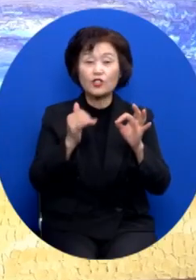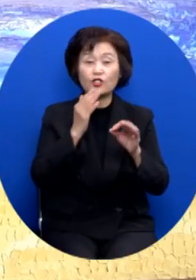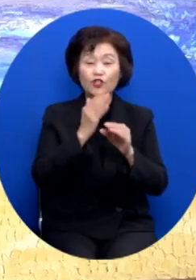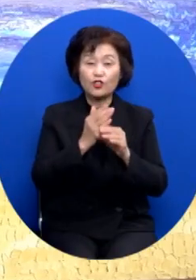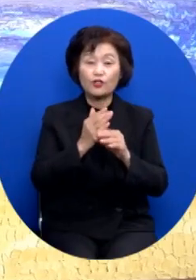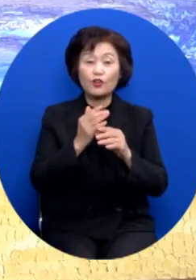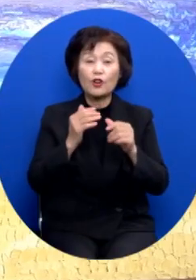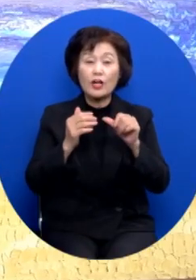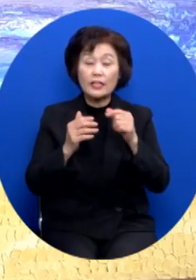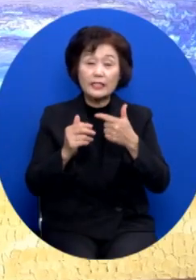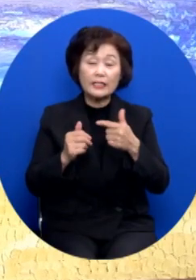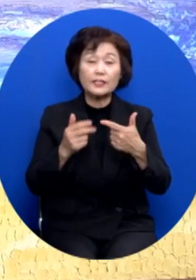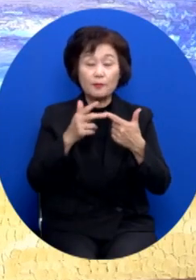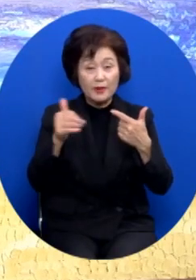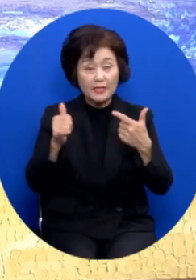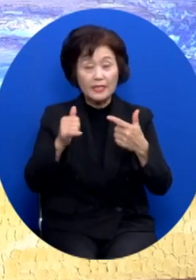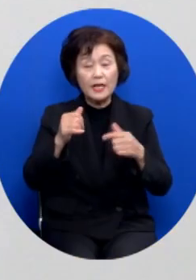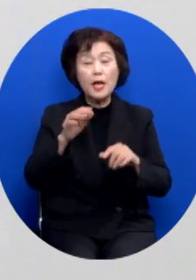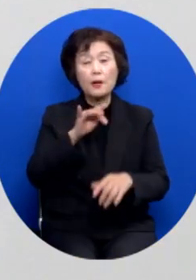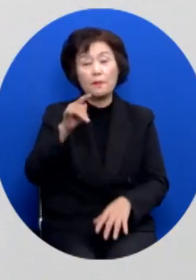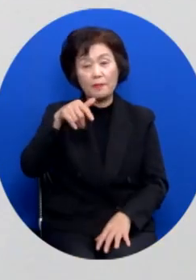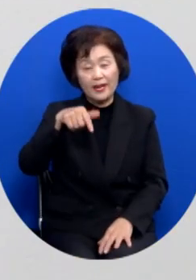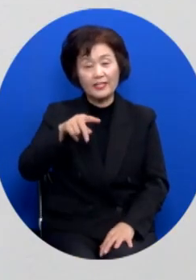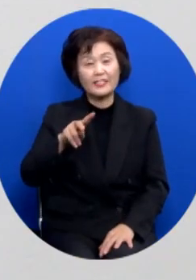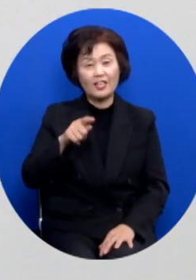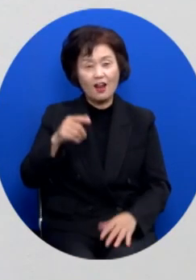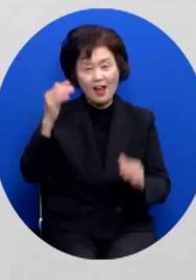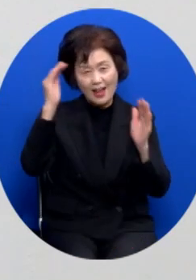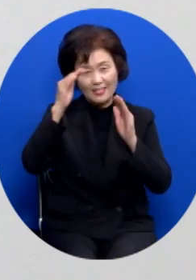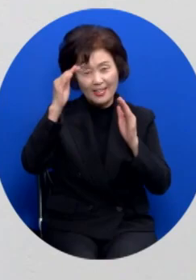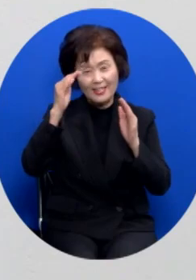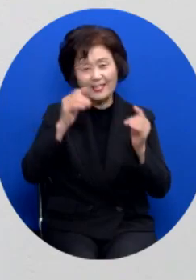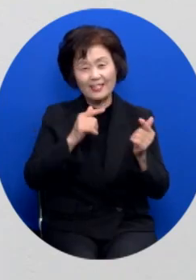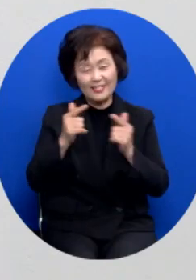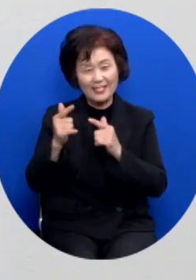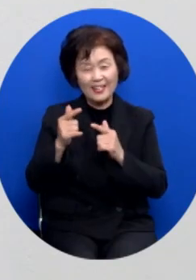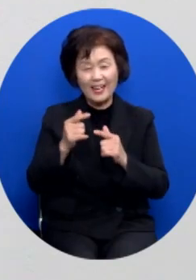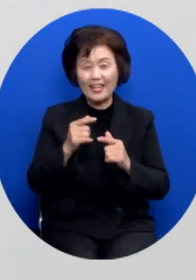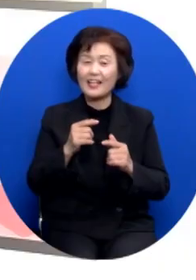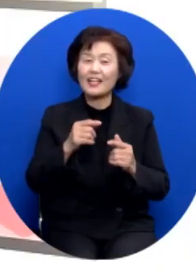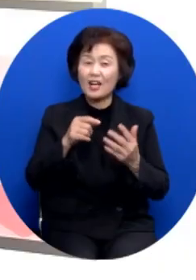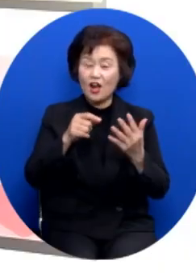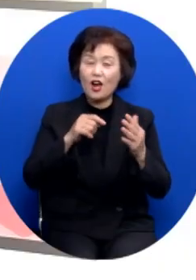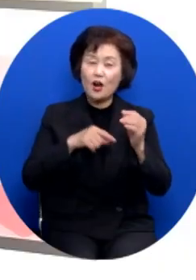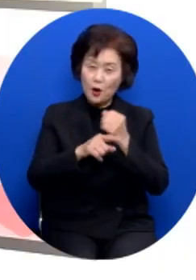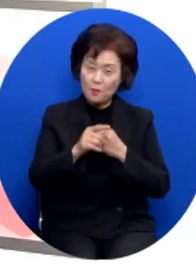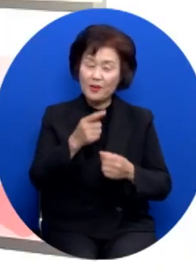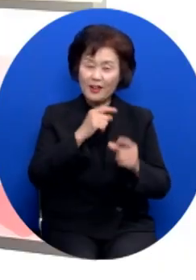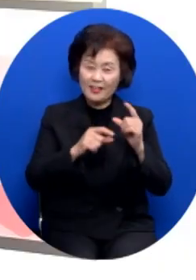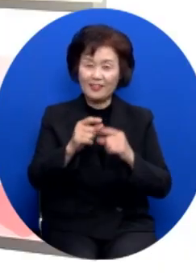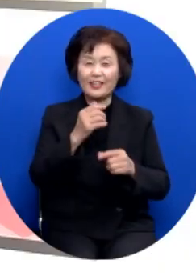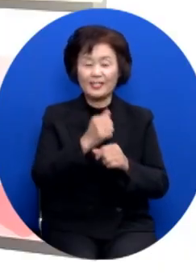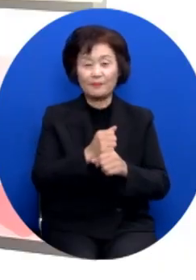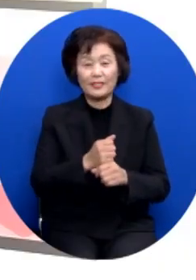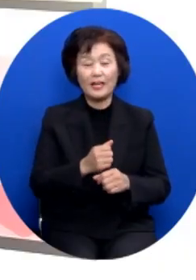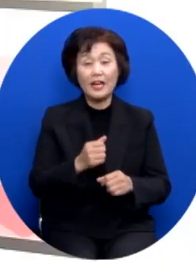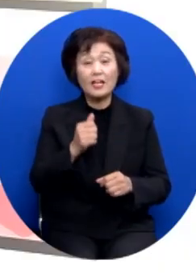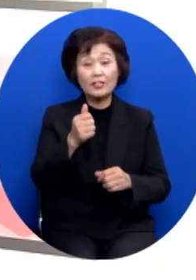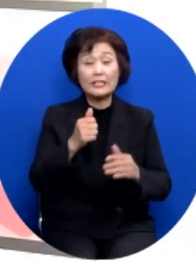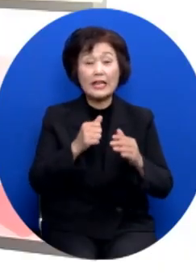졸업생이 선발돼 의미를 더했습니다 선발된 백성 예대 10명의 청년 작가 중 박선영 학생이 대표로